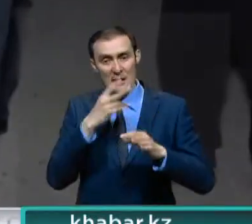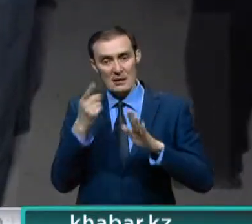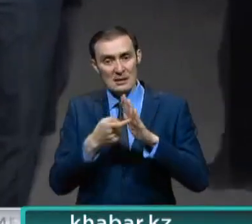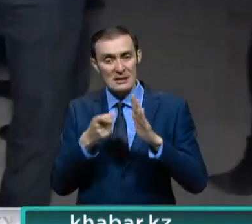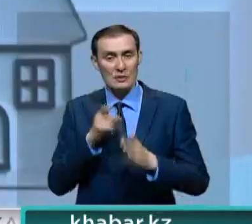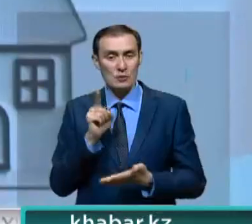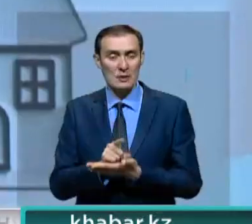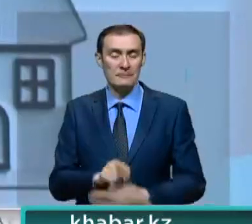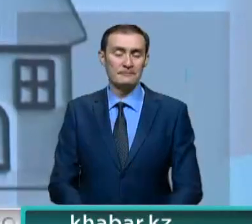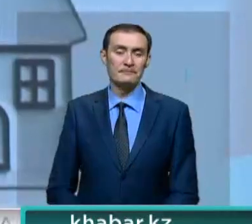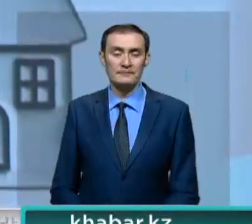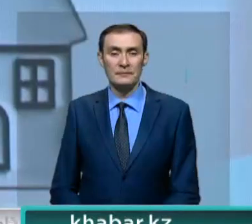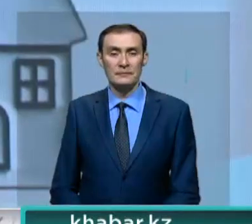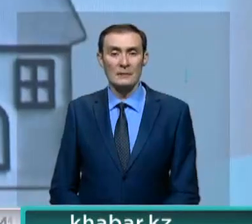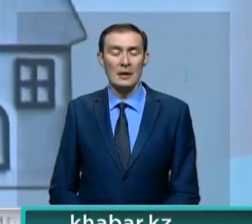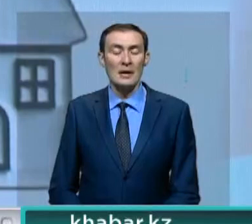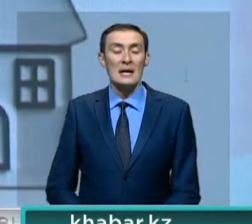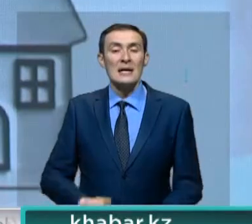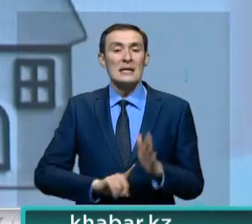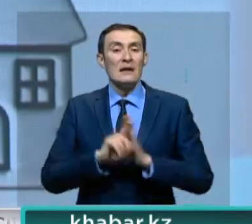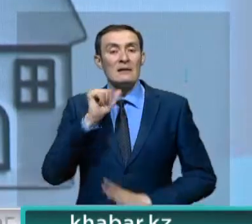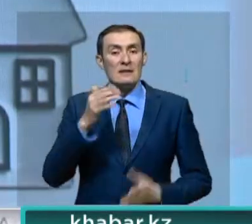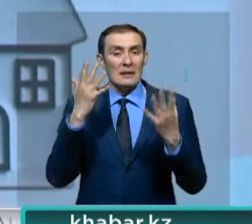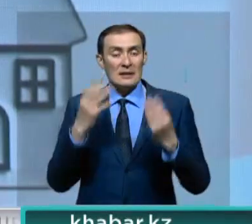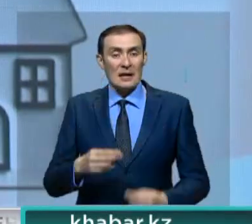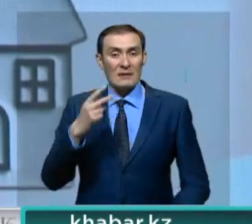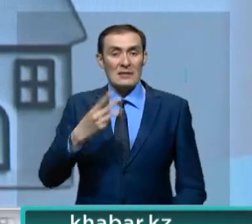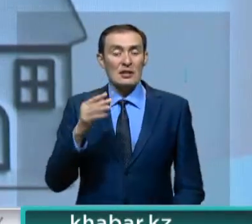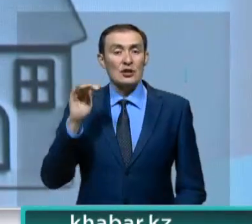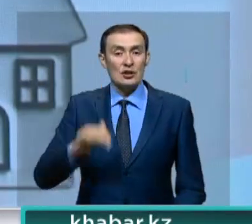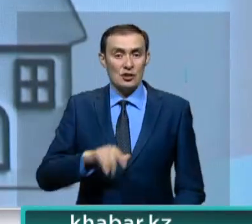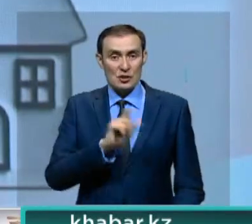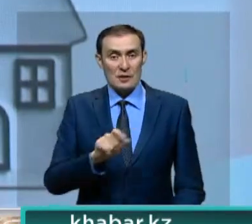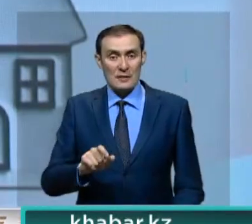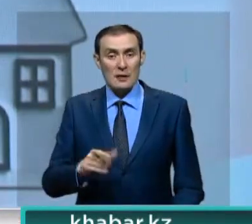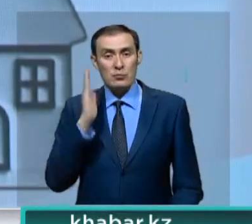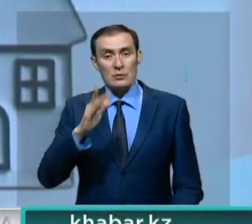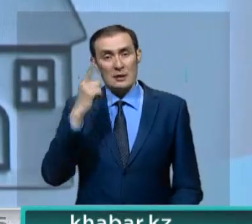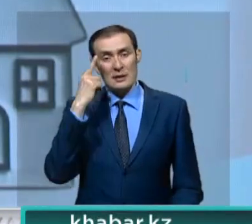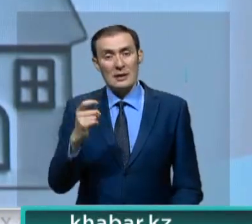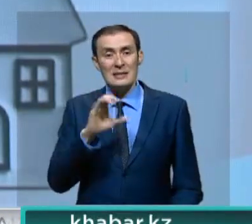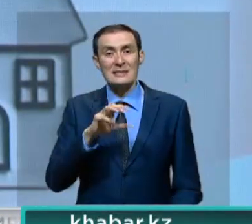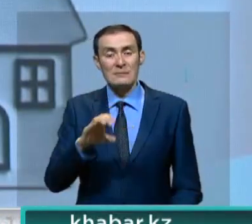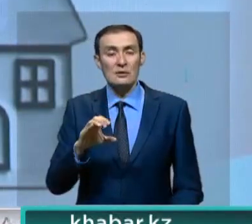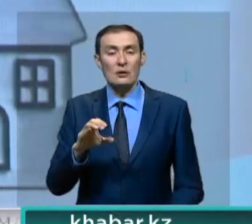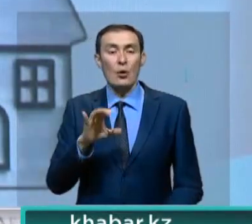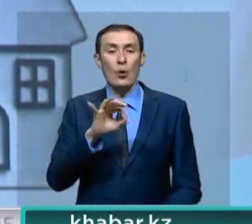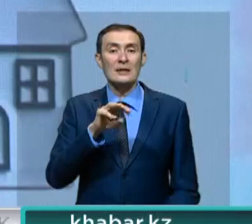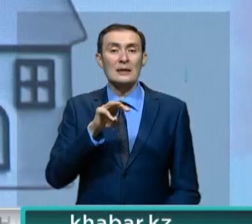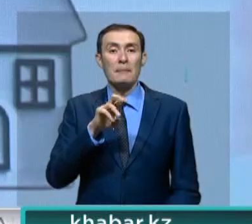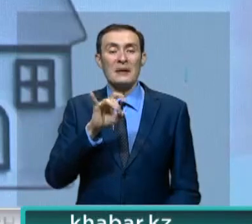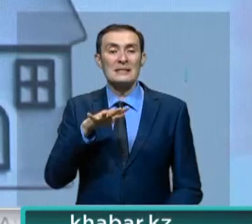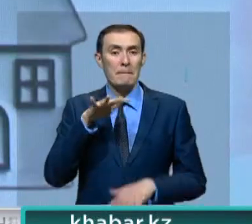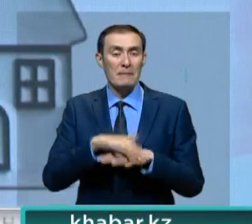расследование. К другим темам. Завтра еще 23 тысячи казахстанцев получат СМС-приглашение от Отбасы-банка